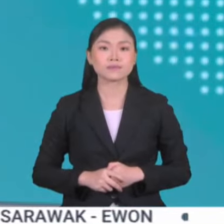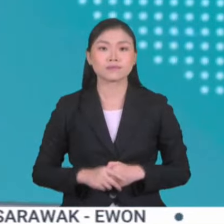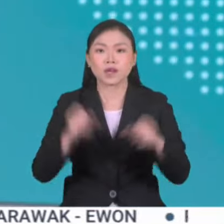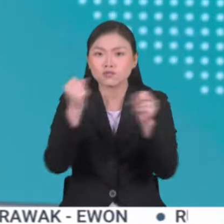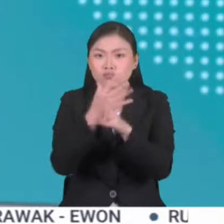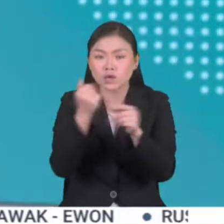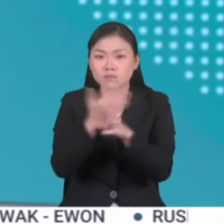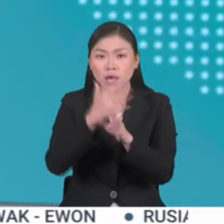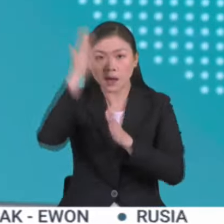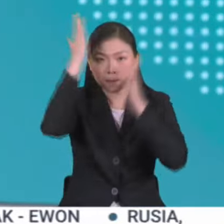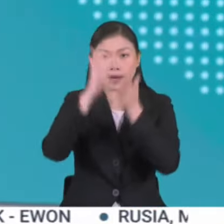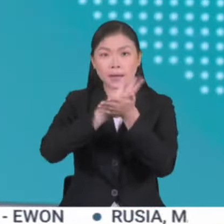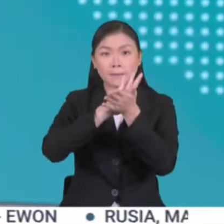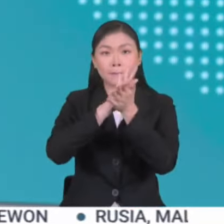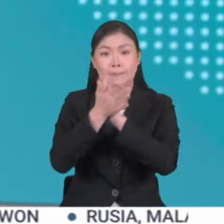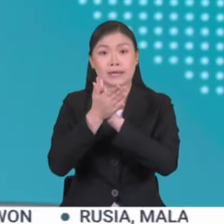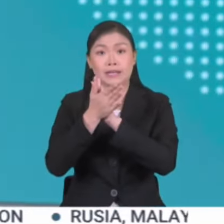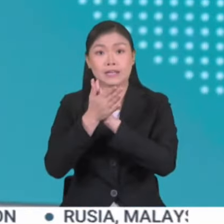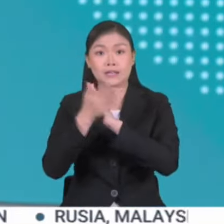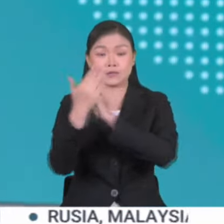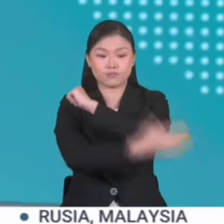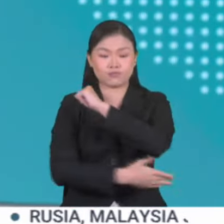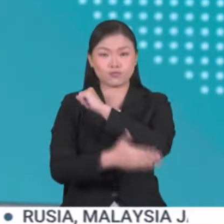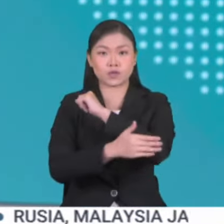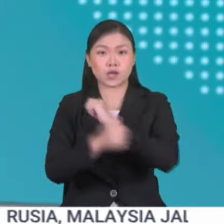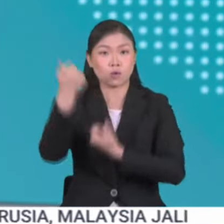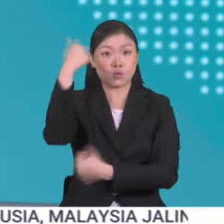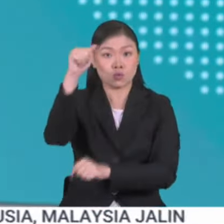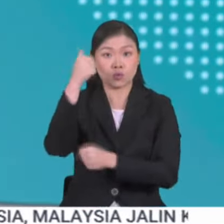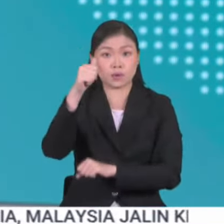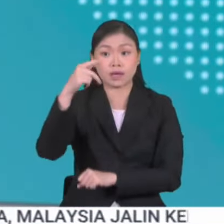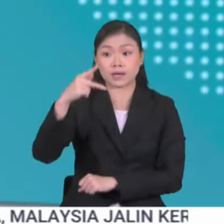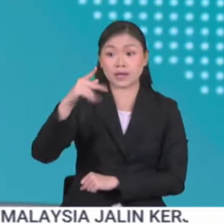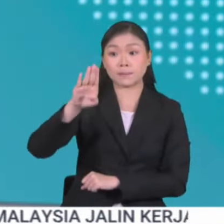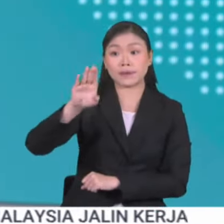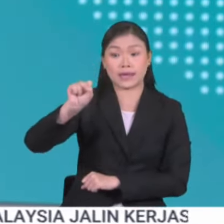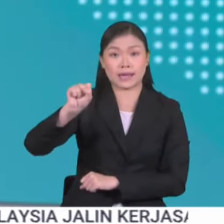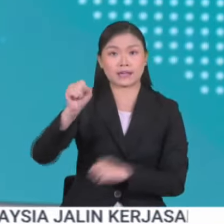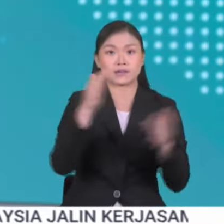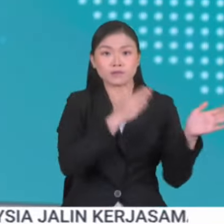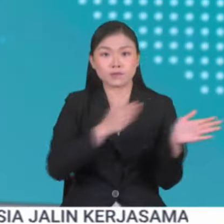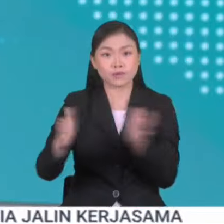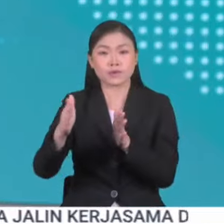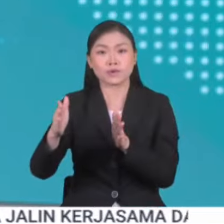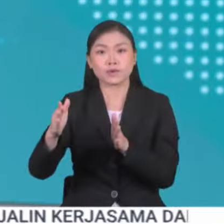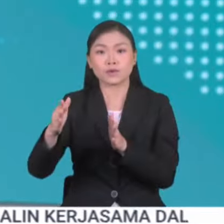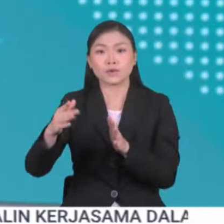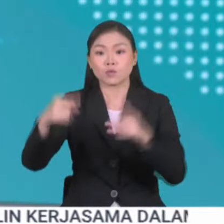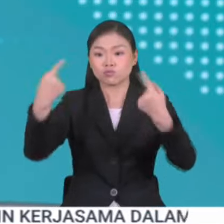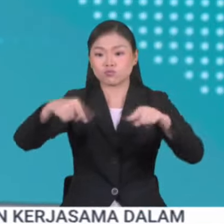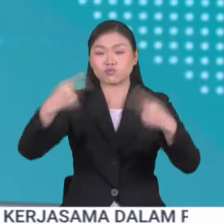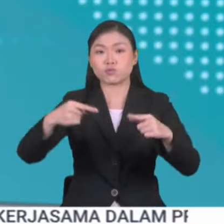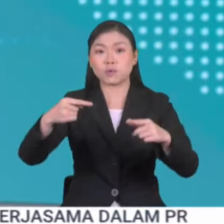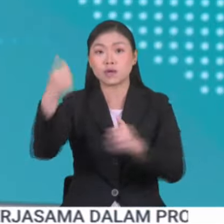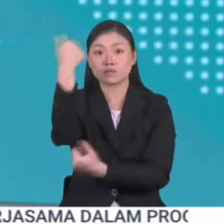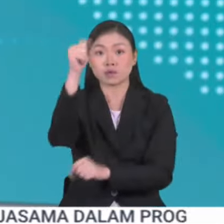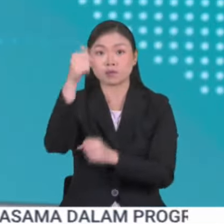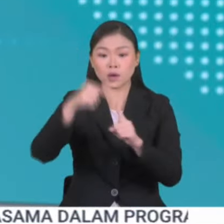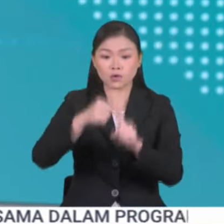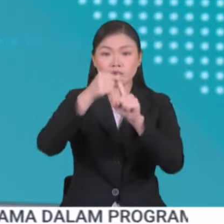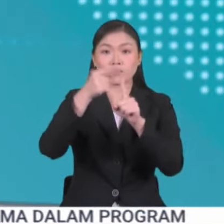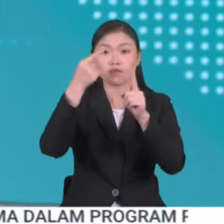Dalam usaha menjadikan Malaysia negara bersukan, Kementerian Belia dan Sukan KBS menganjurkan kejohanan sukan khusus untuk golongan